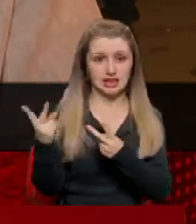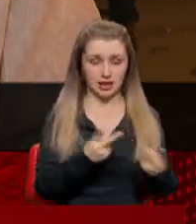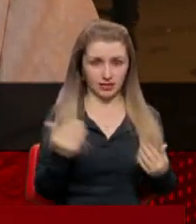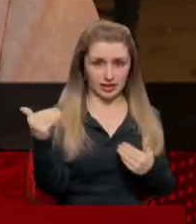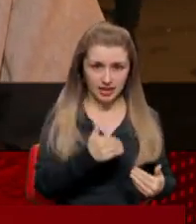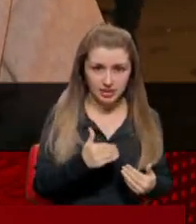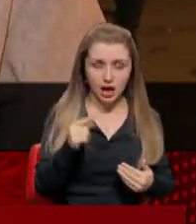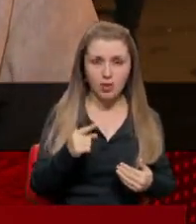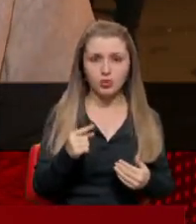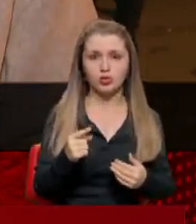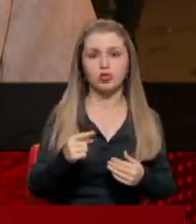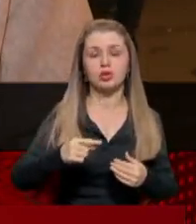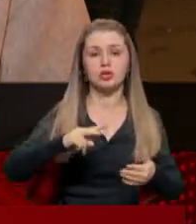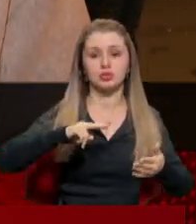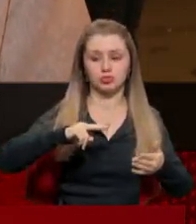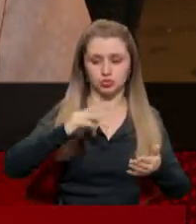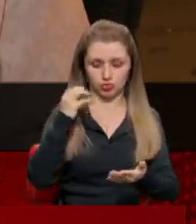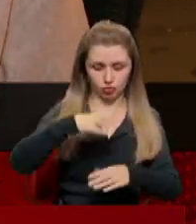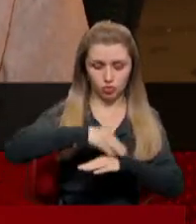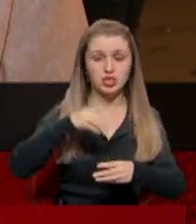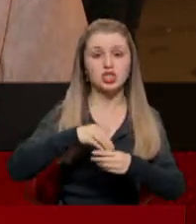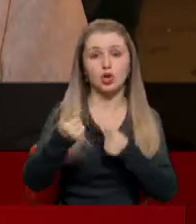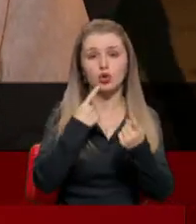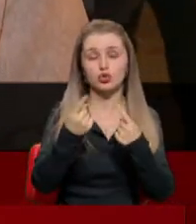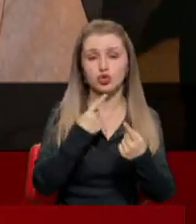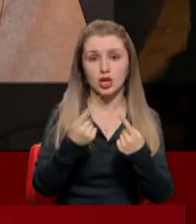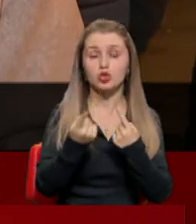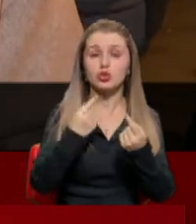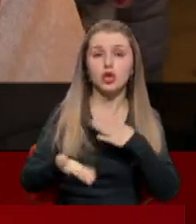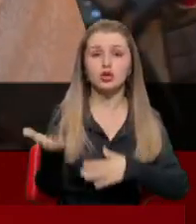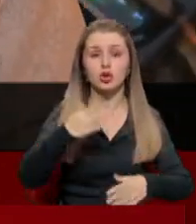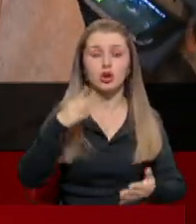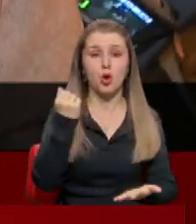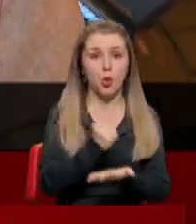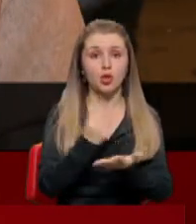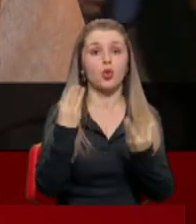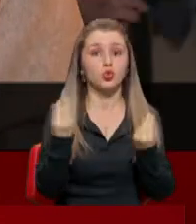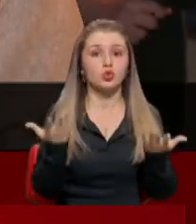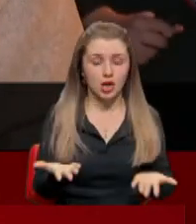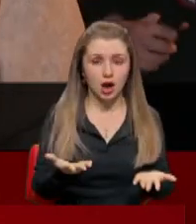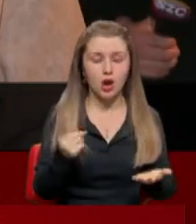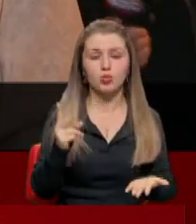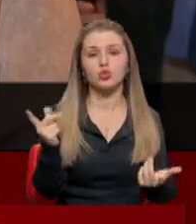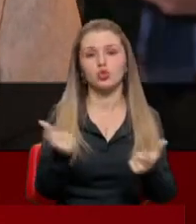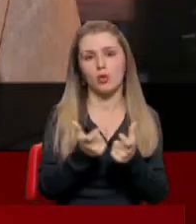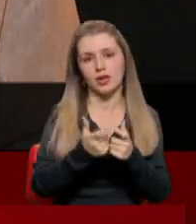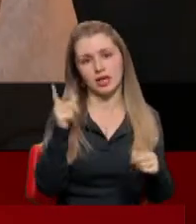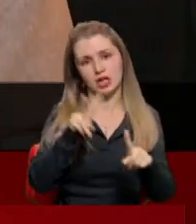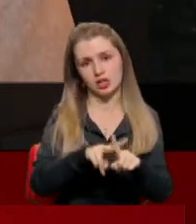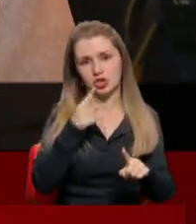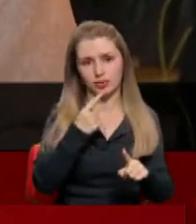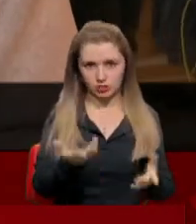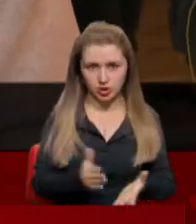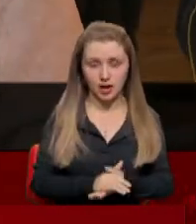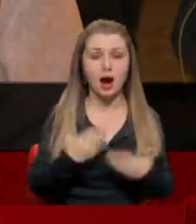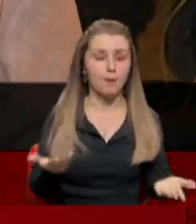gelirse bunu Genel İdare Kurulu'nda konuşacağız. Konuştuktan sonra kurulun onay vermesi halinde bu toplantıya katılacağım